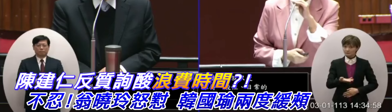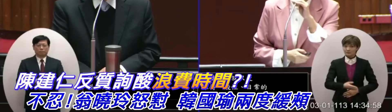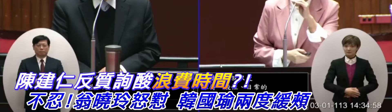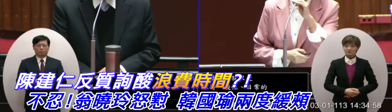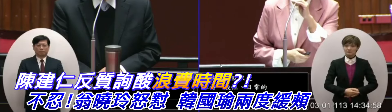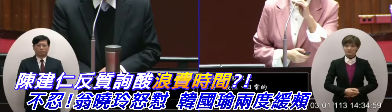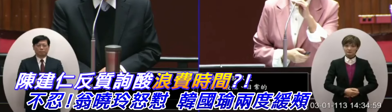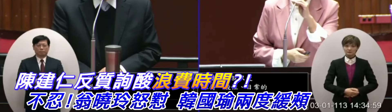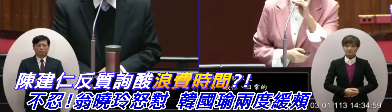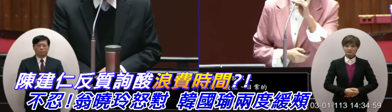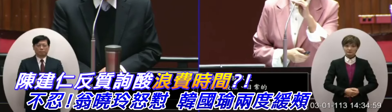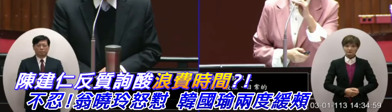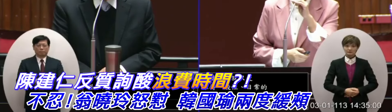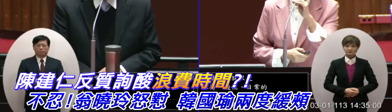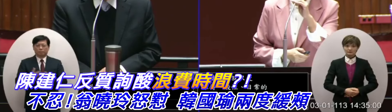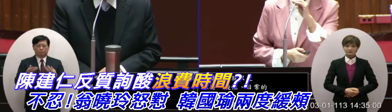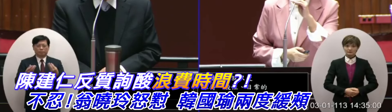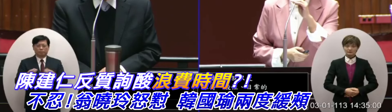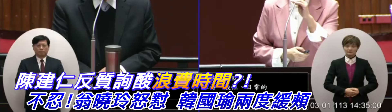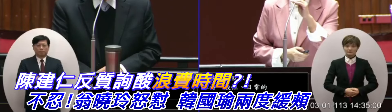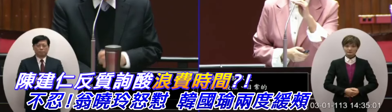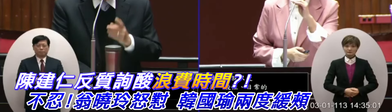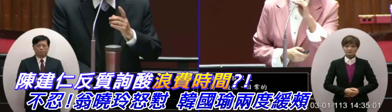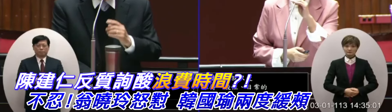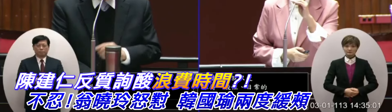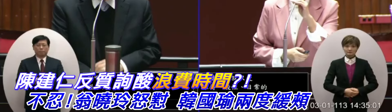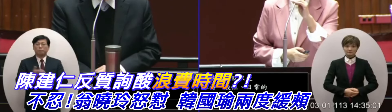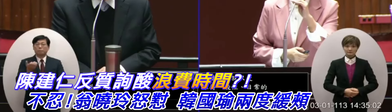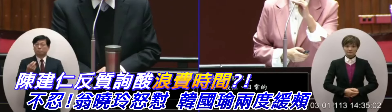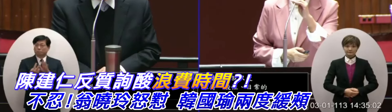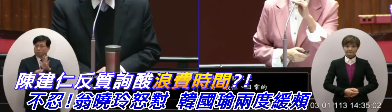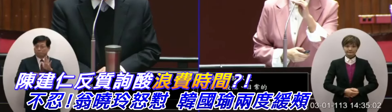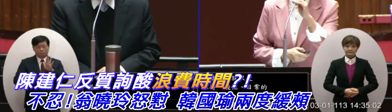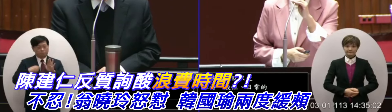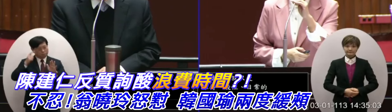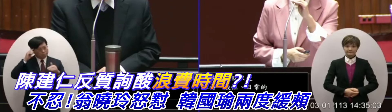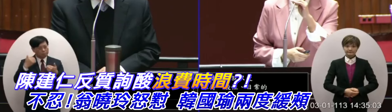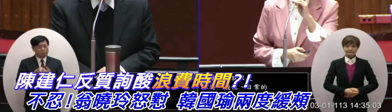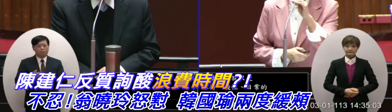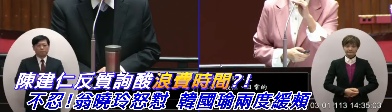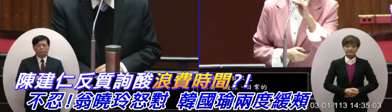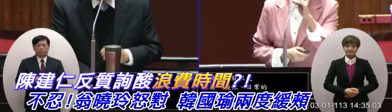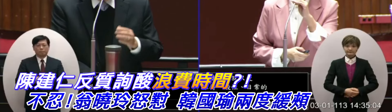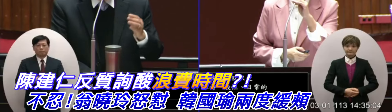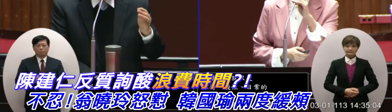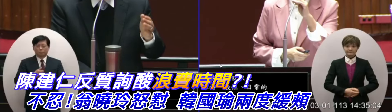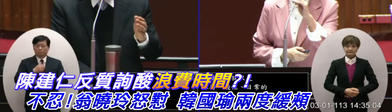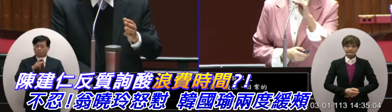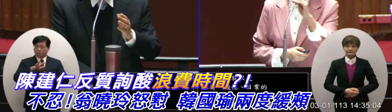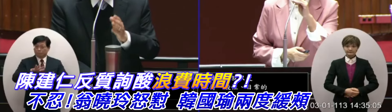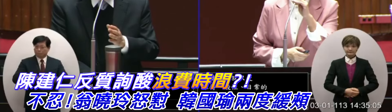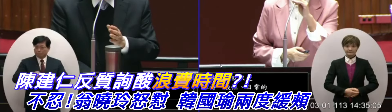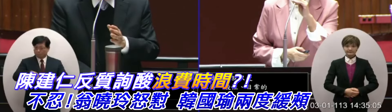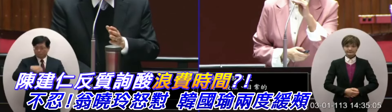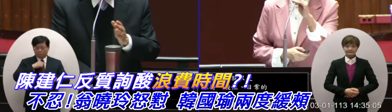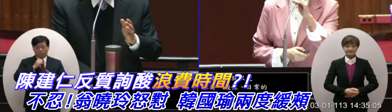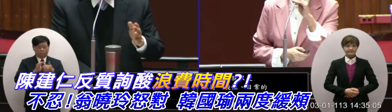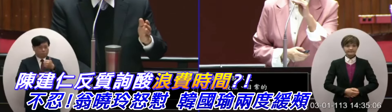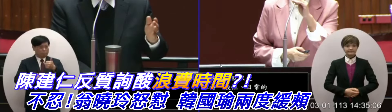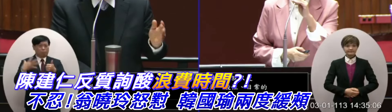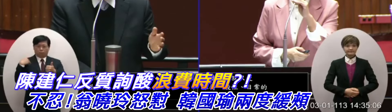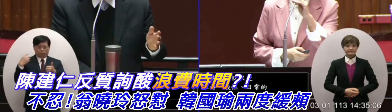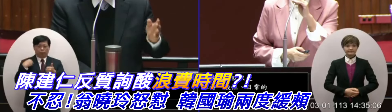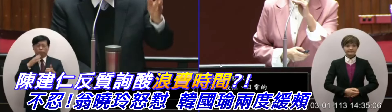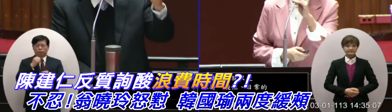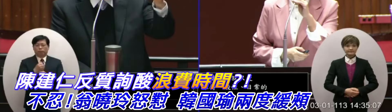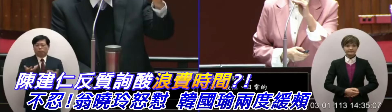回答。 没有，但是你刚才讲的我并不同意。实际上，现在的内阁还是继续